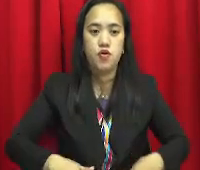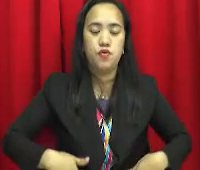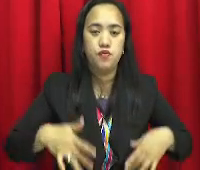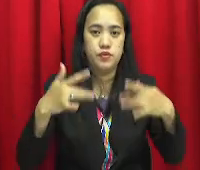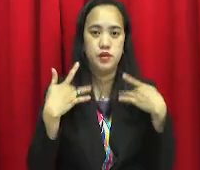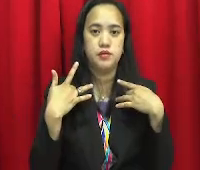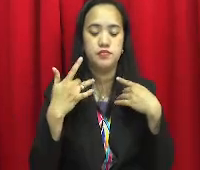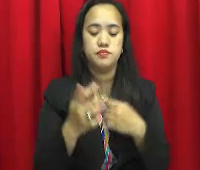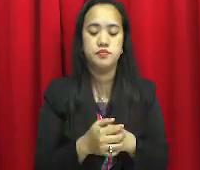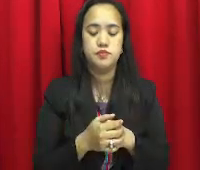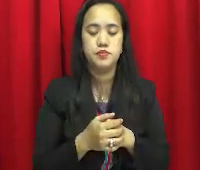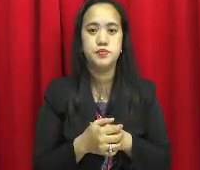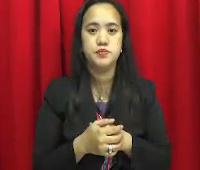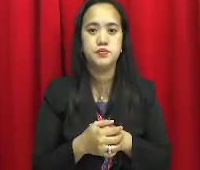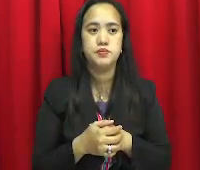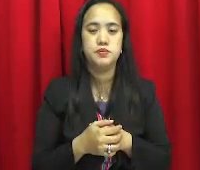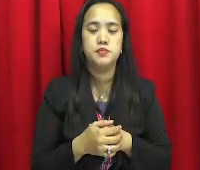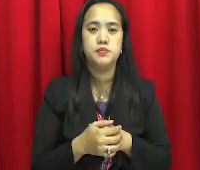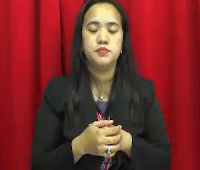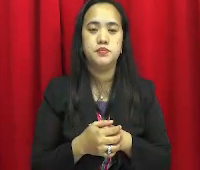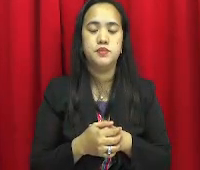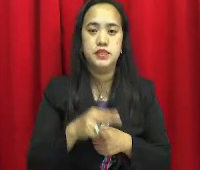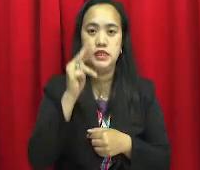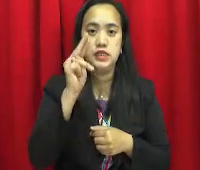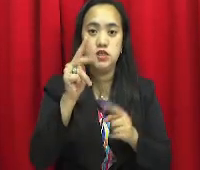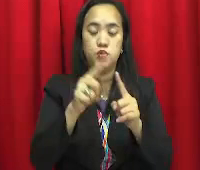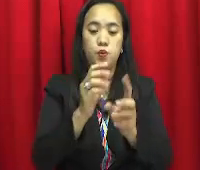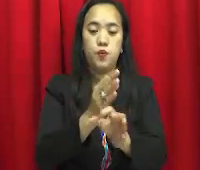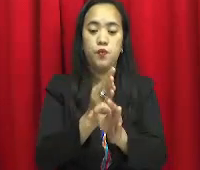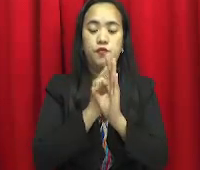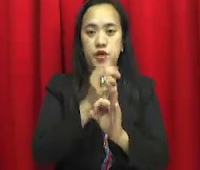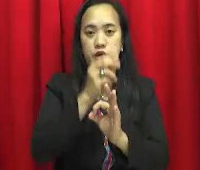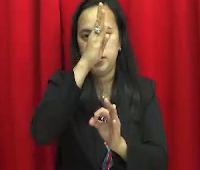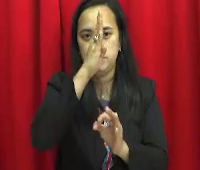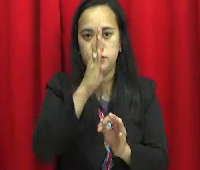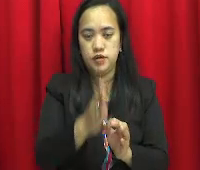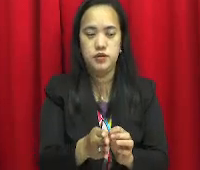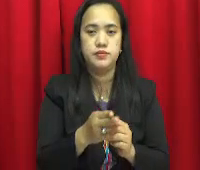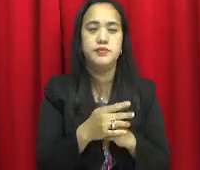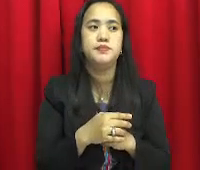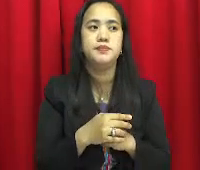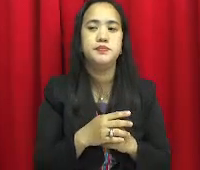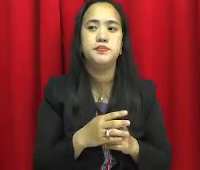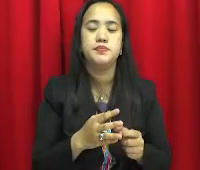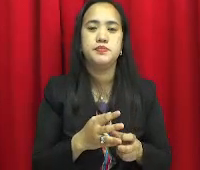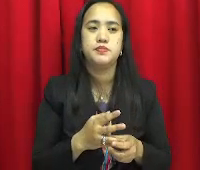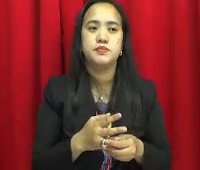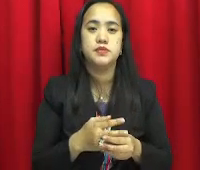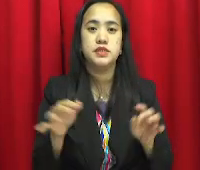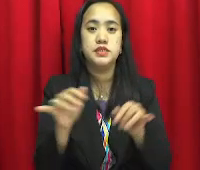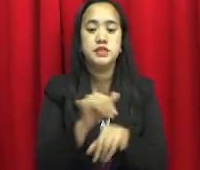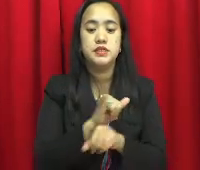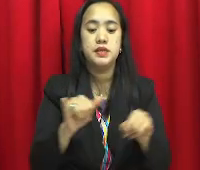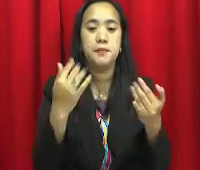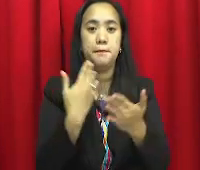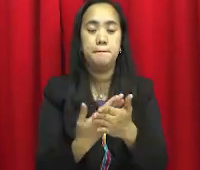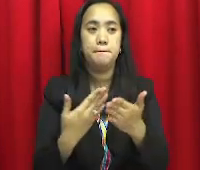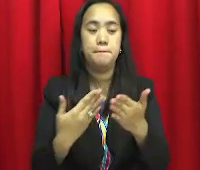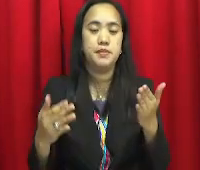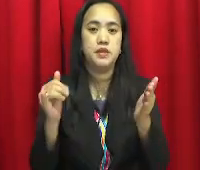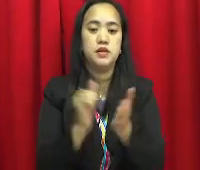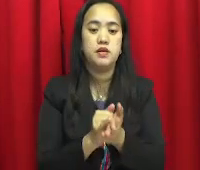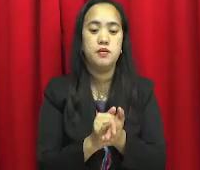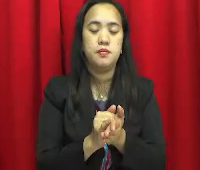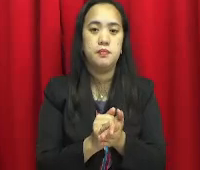niya, eto na lang masasabi ko sa inyo, matakot ka na sa Diyos. Yeah. Oh, katulad sinasabi mo kanina, Lesley, salamat sa Panginoon na bago ka